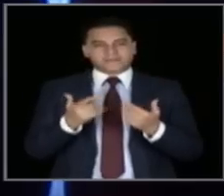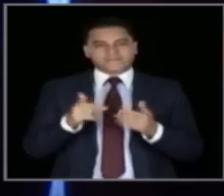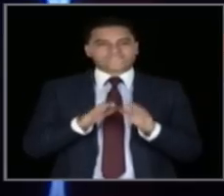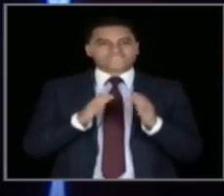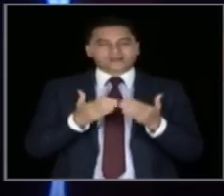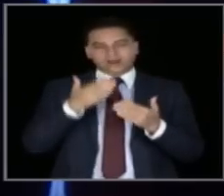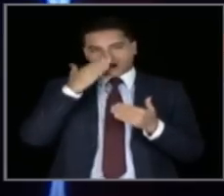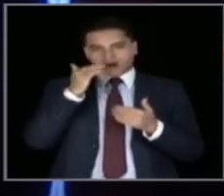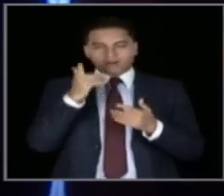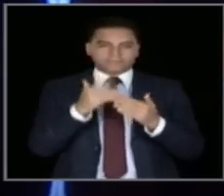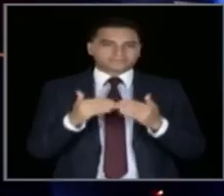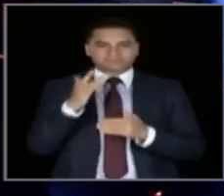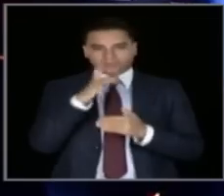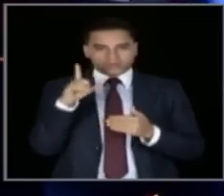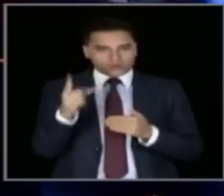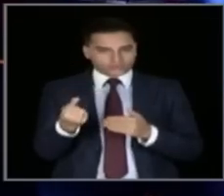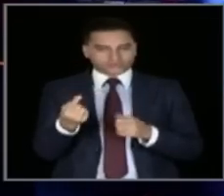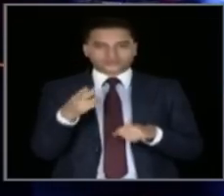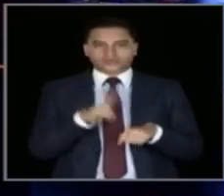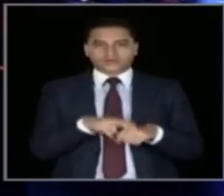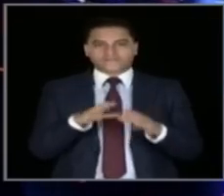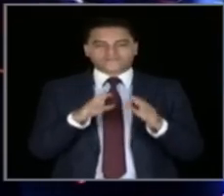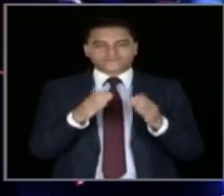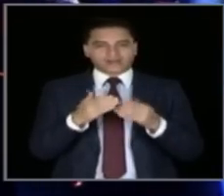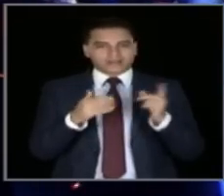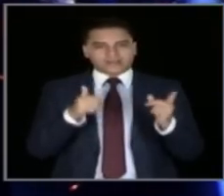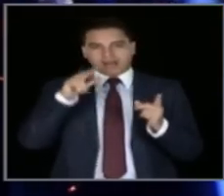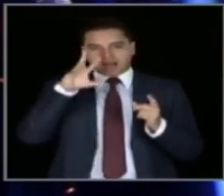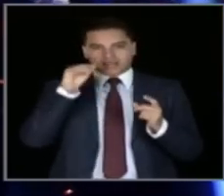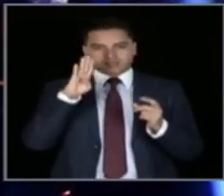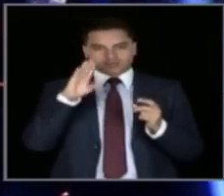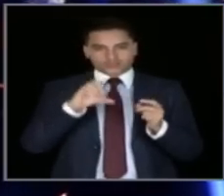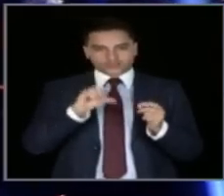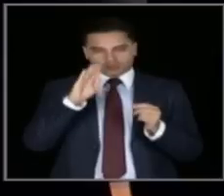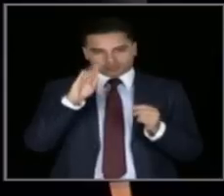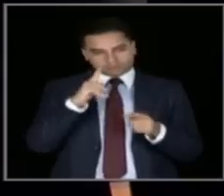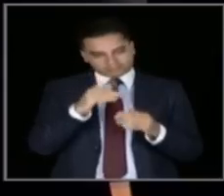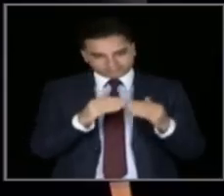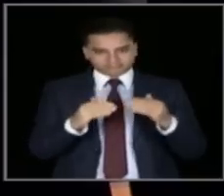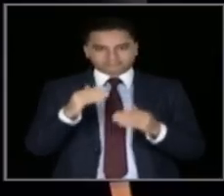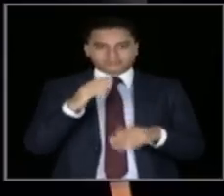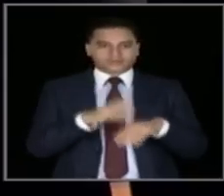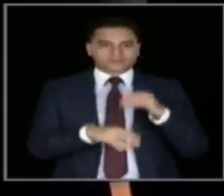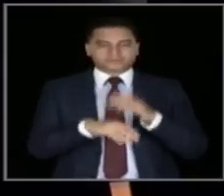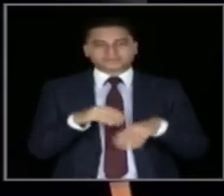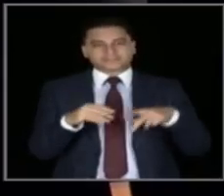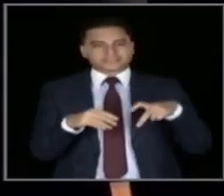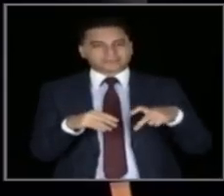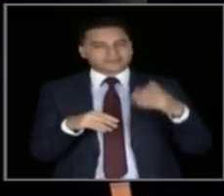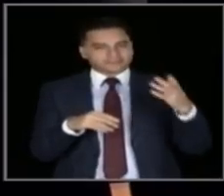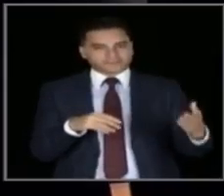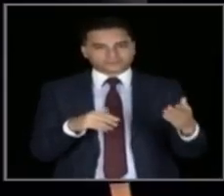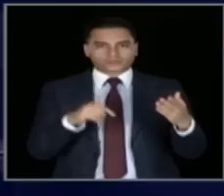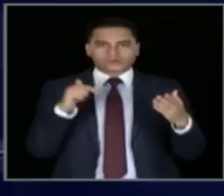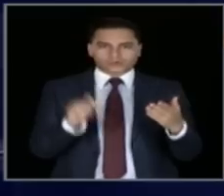العراب متقدمين 115 نقطة، الهكسوس رجعوا تاني في المباراة ومعاهم 80